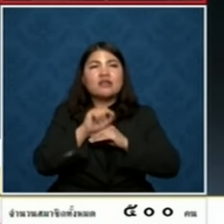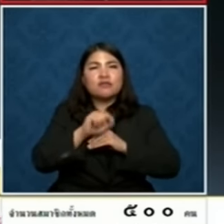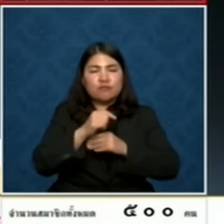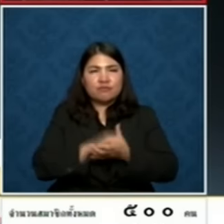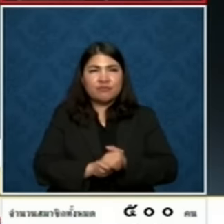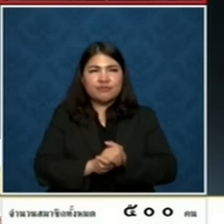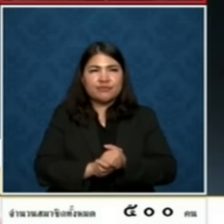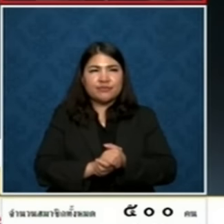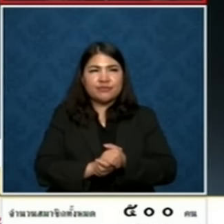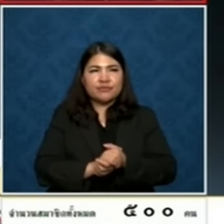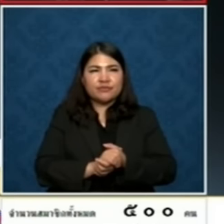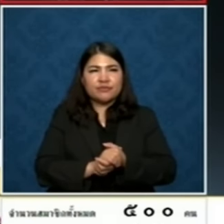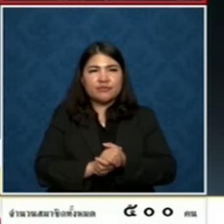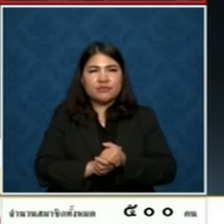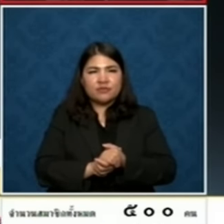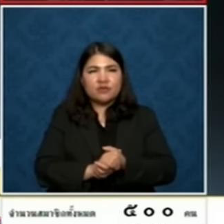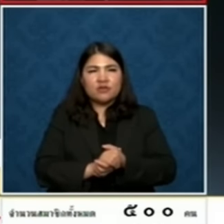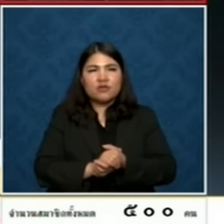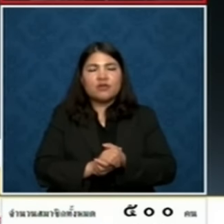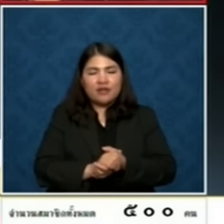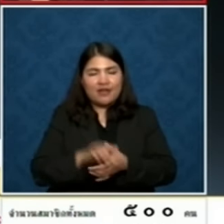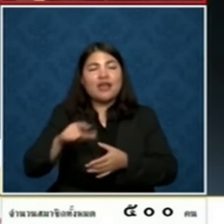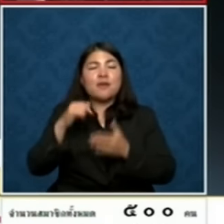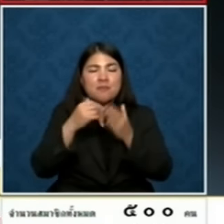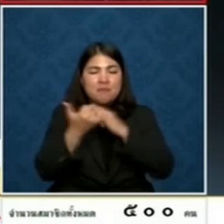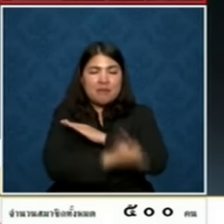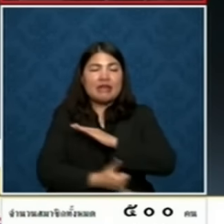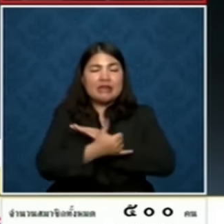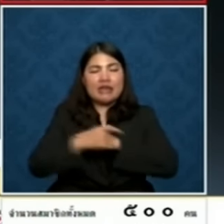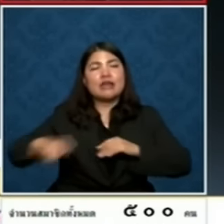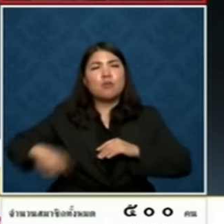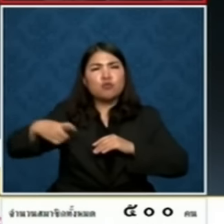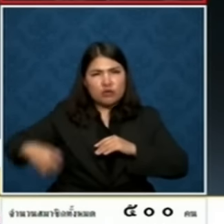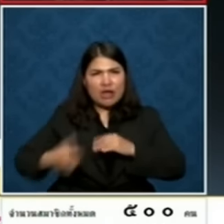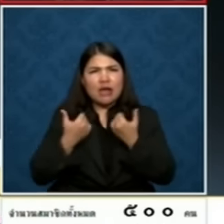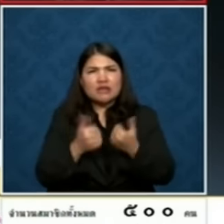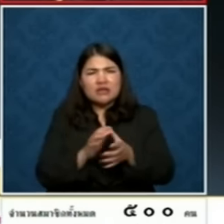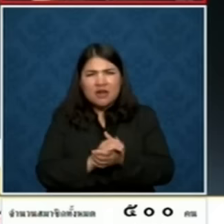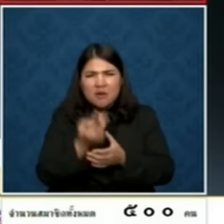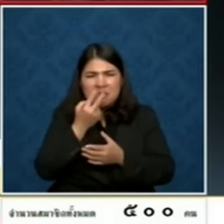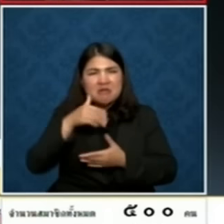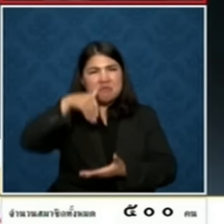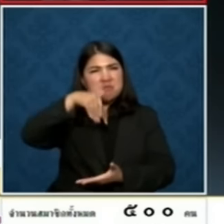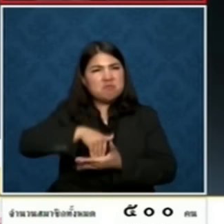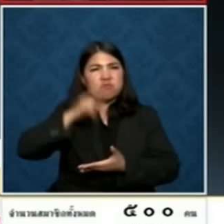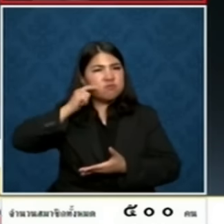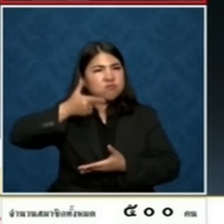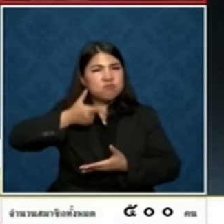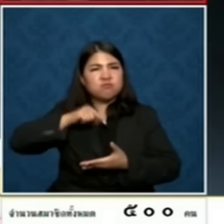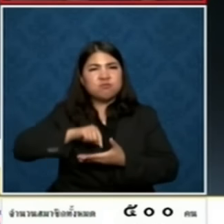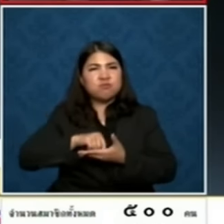อีกแล้วเรื่องนี้ฝ่ายรัฐบาลมาตอบครับคุณประเสริฐจันทรรวงทองรัฐมนตรีดิจิทอลเพื่อเศรษฐกิจและ